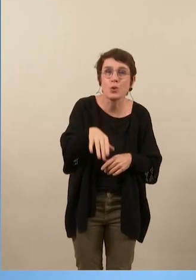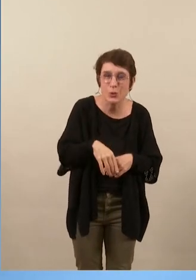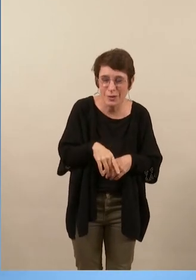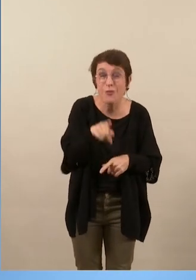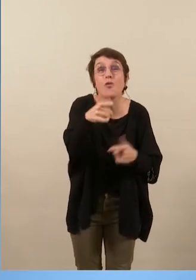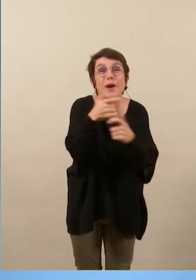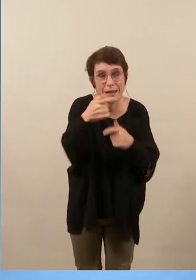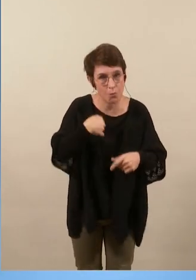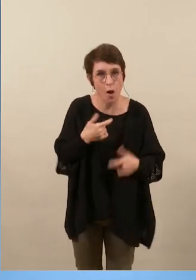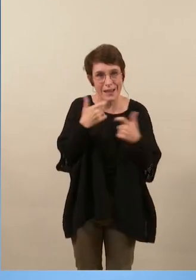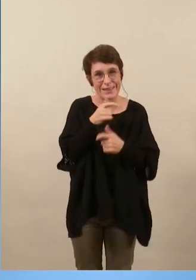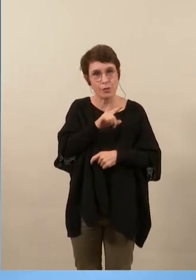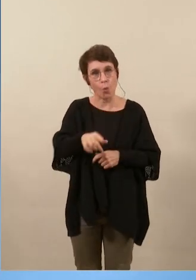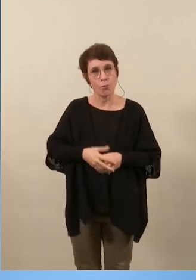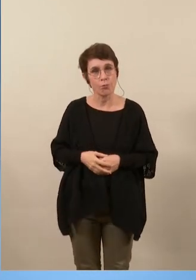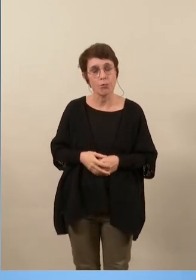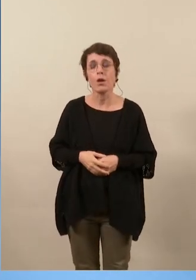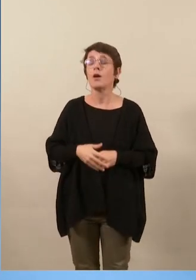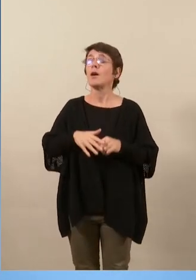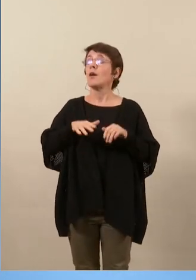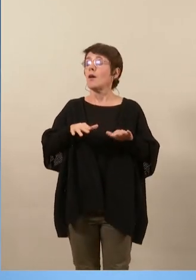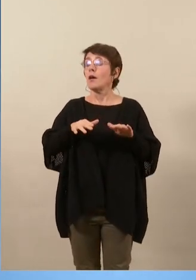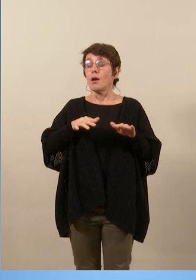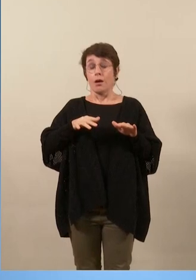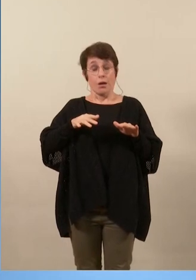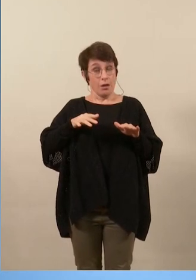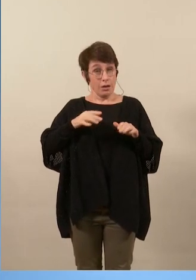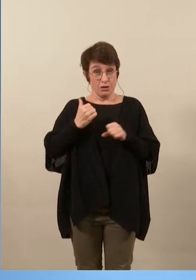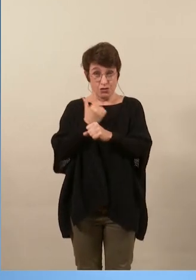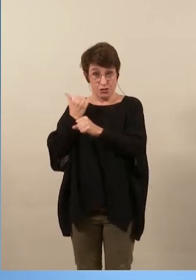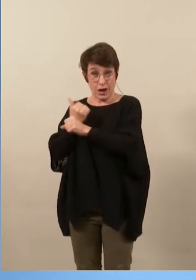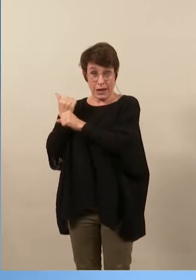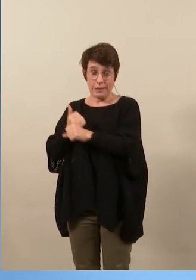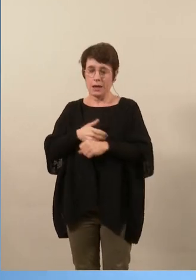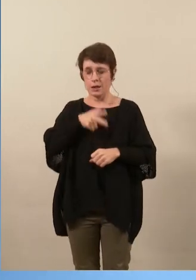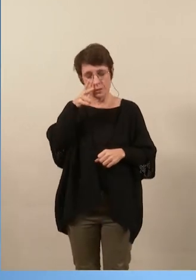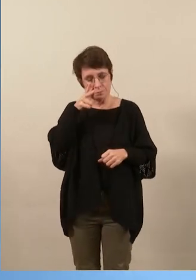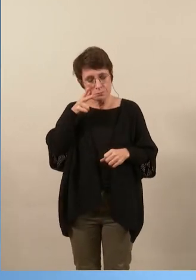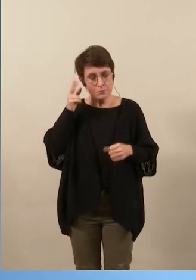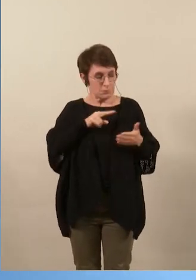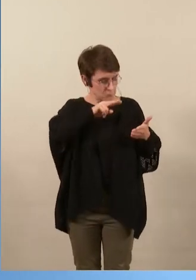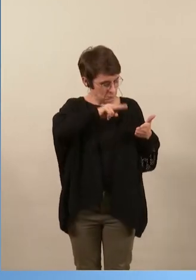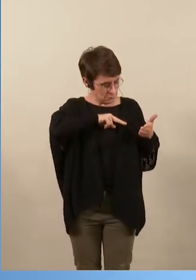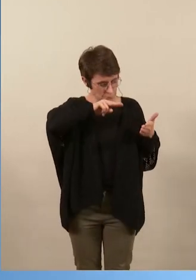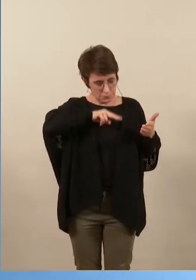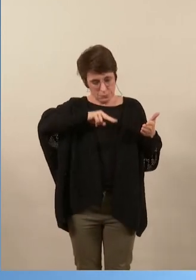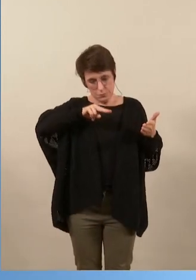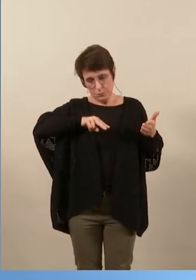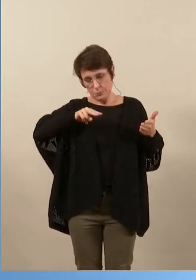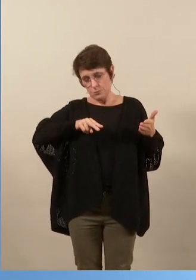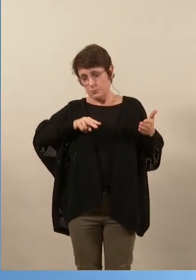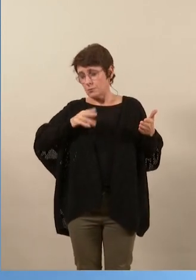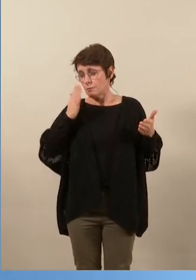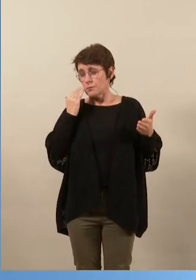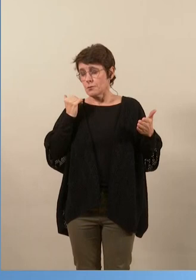vous quoi qu'il en soit c'est de plus en plus redondant de devoir se farcir toutes vos envolées pour espérer dénicher quelque chose d'un